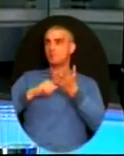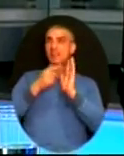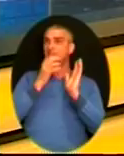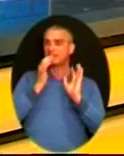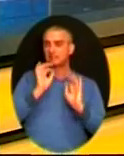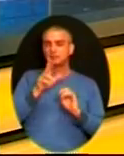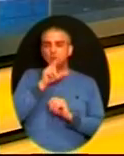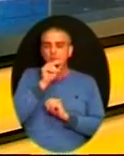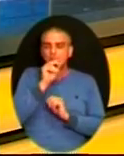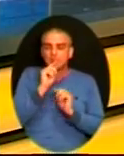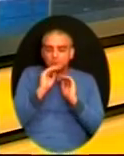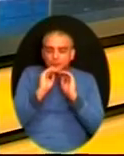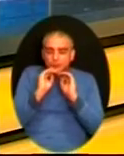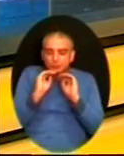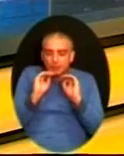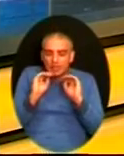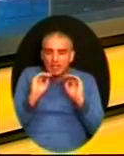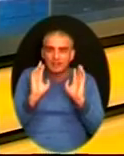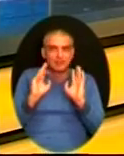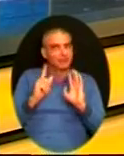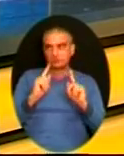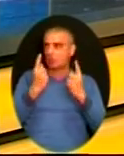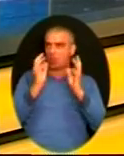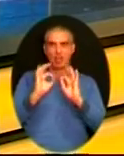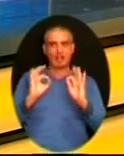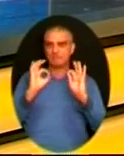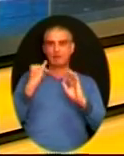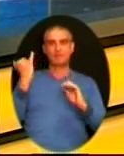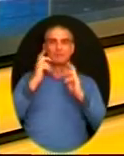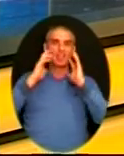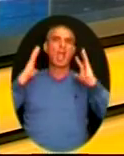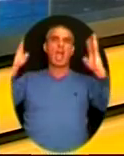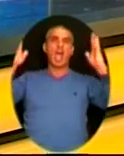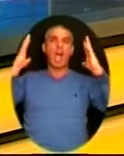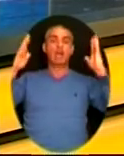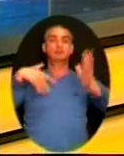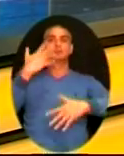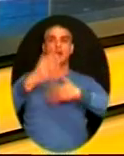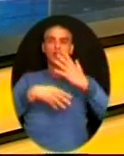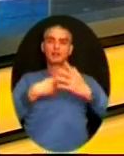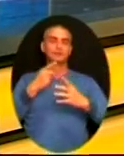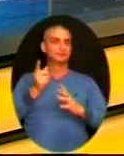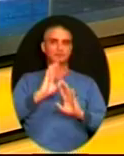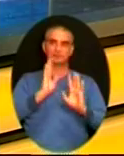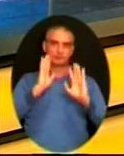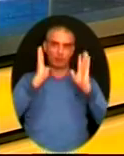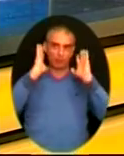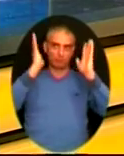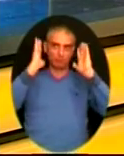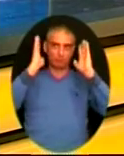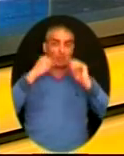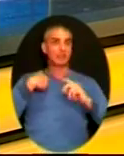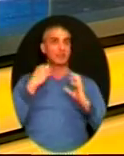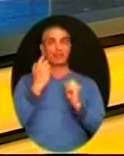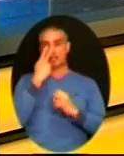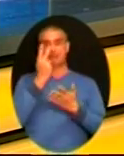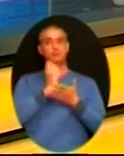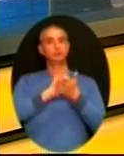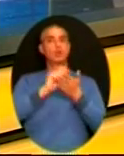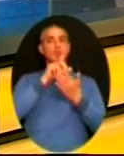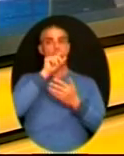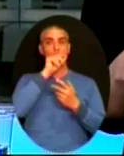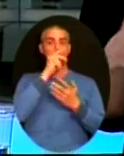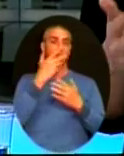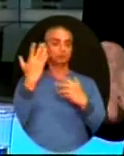הוא לוחש בשקט בשקט, זה לא קורה כמעט אף פעם, זה תמיד ברעש ובלגן, וזה לא עד כדי ככה. אתה יודע, ראיתי מישהו שכתב בטוויטר, אז